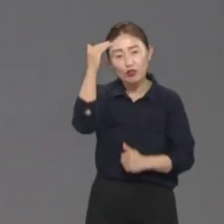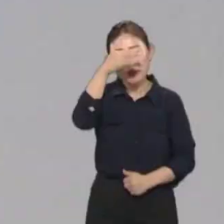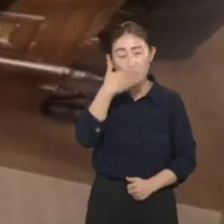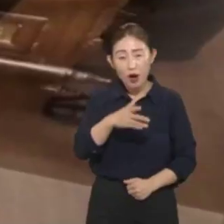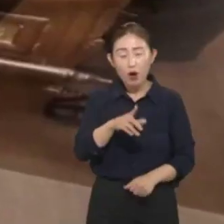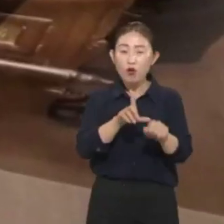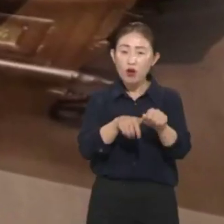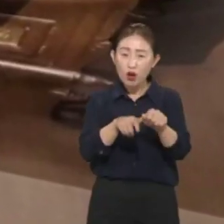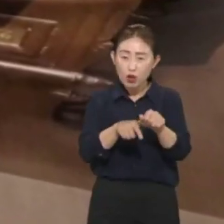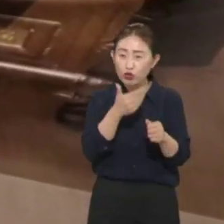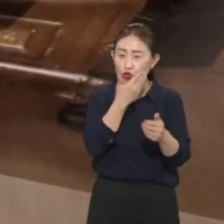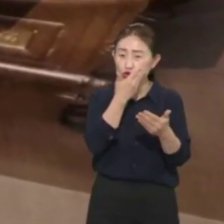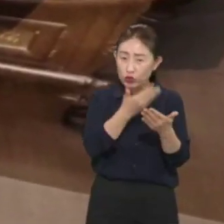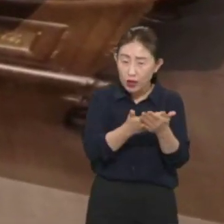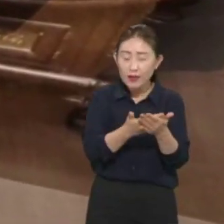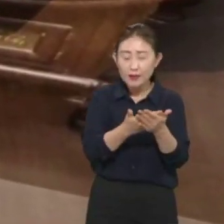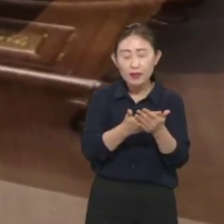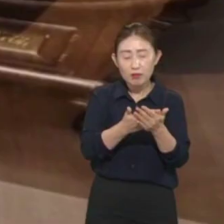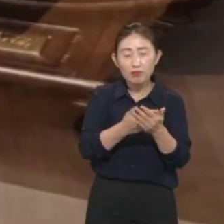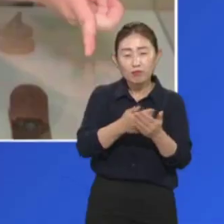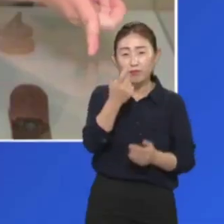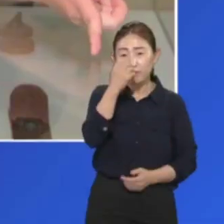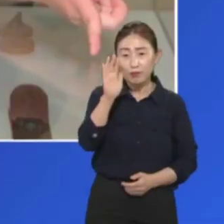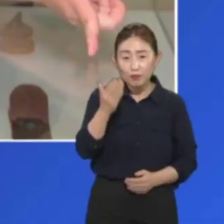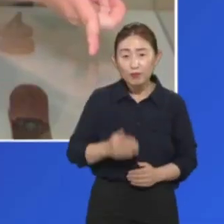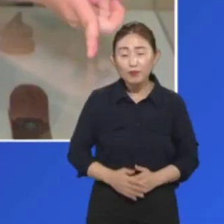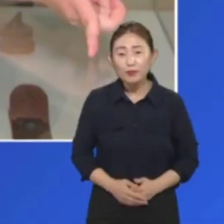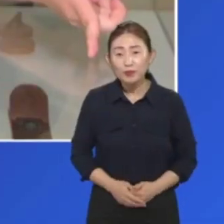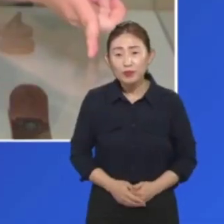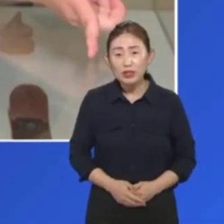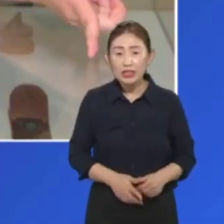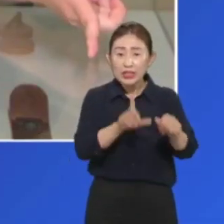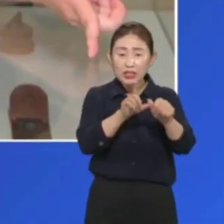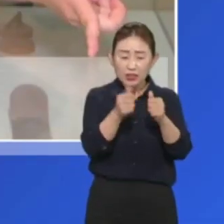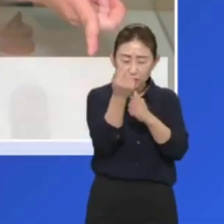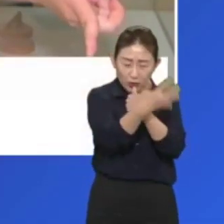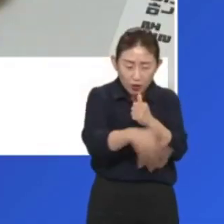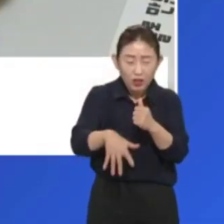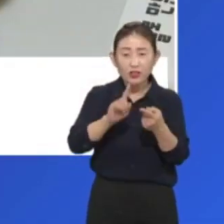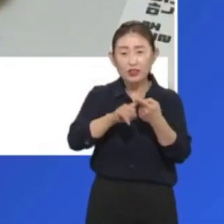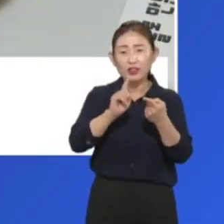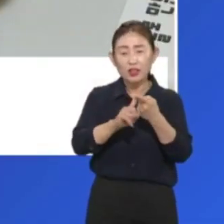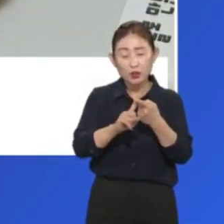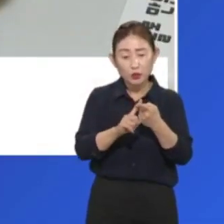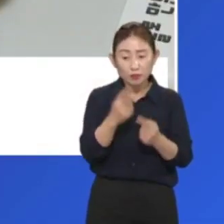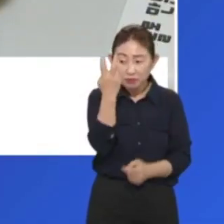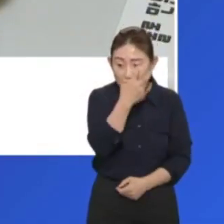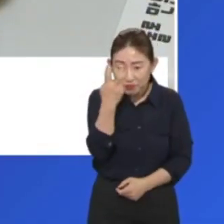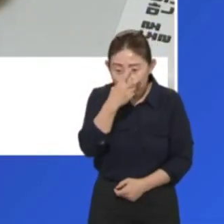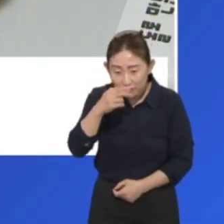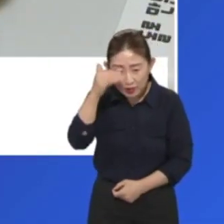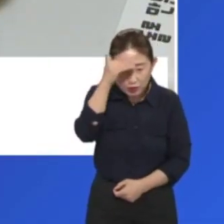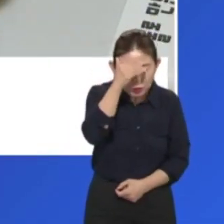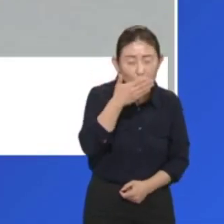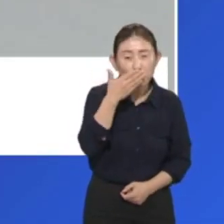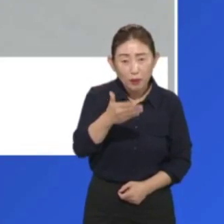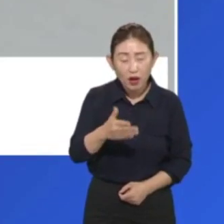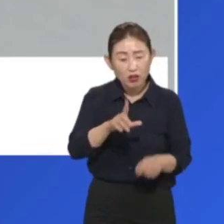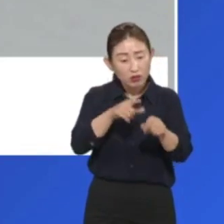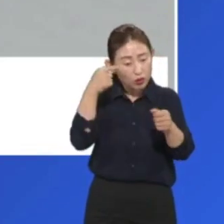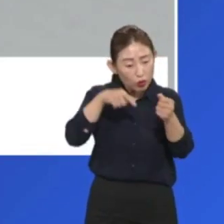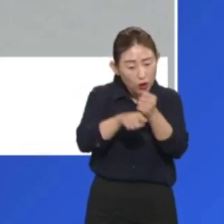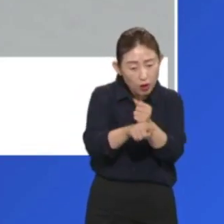원리와 시간의 중요성을 깨우칠 수 있습니다. 시계의 다양성에 대해서 조금 관찰을 해볼 수 있고 시계의